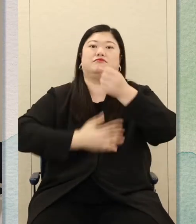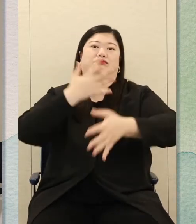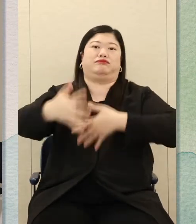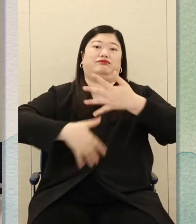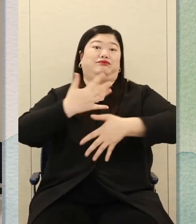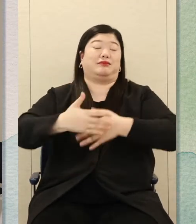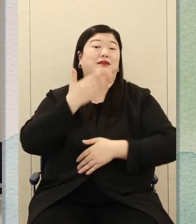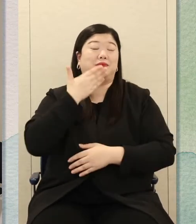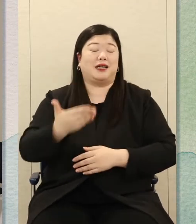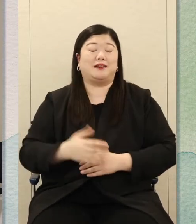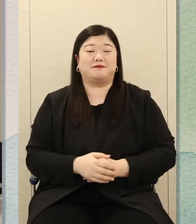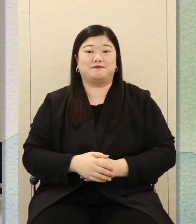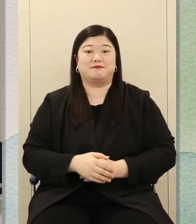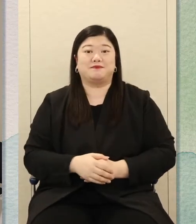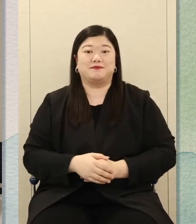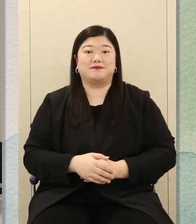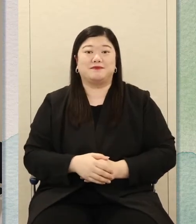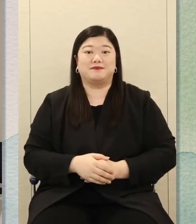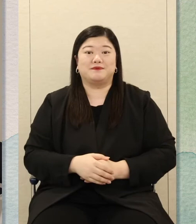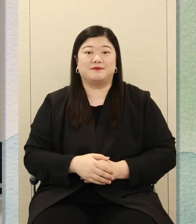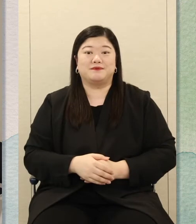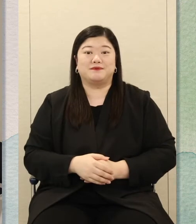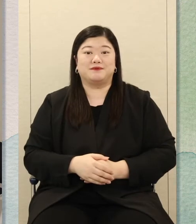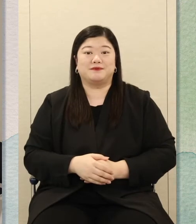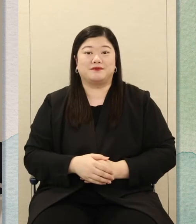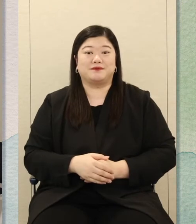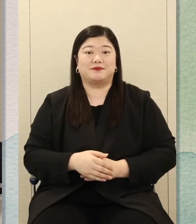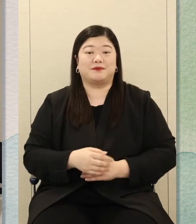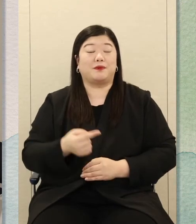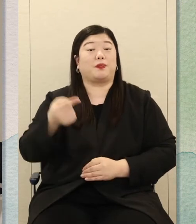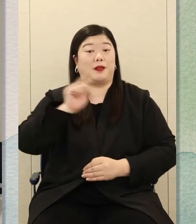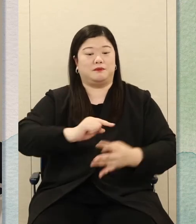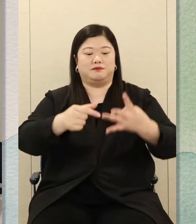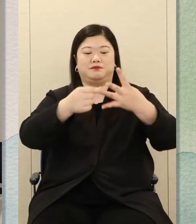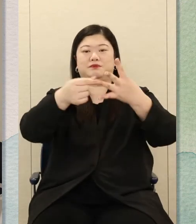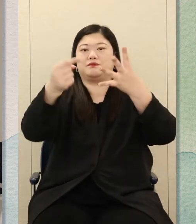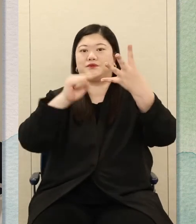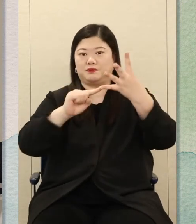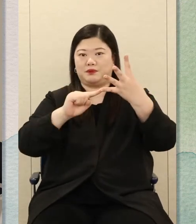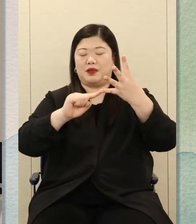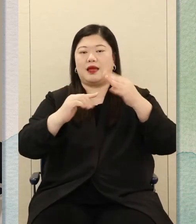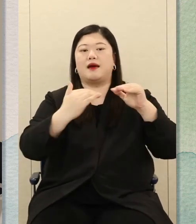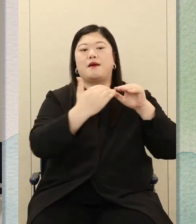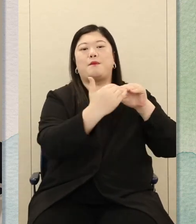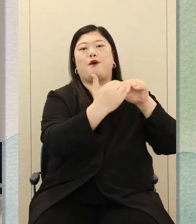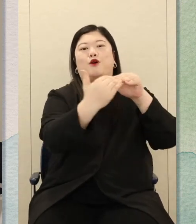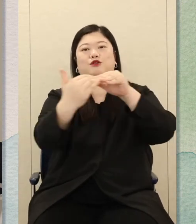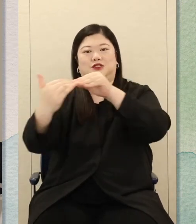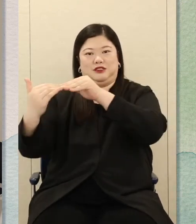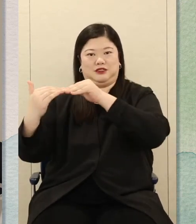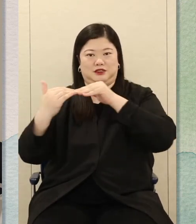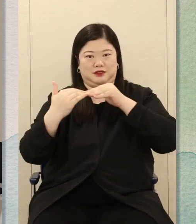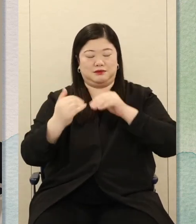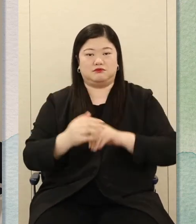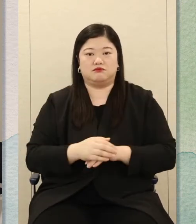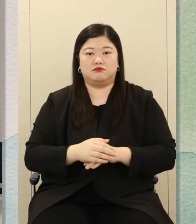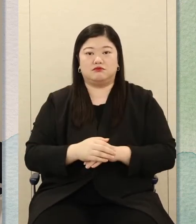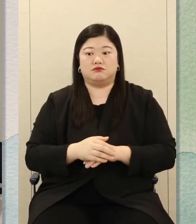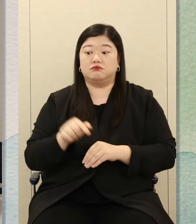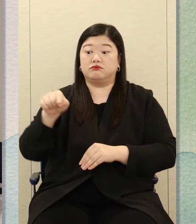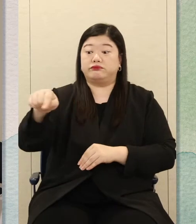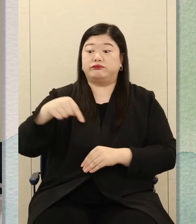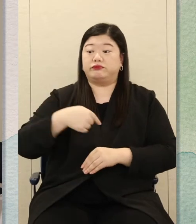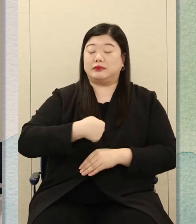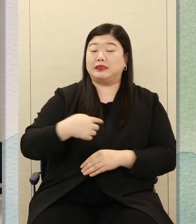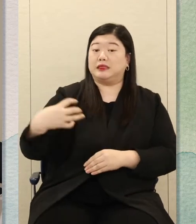한에서는 그게 가능하다. 그거 보시면 될 것 같고요. 그 다음 평등성이 있습니다. 예, 의무와 책임이